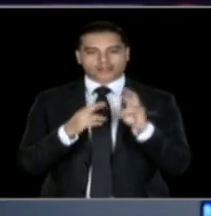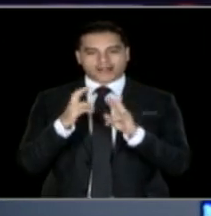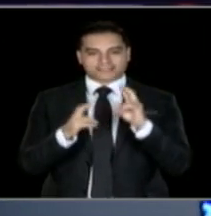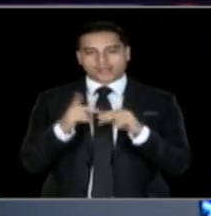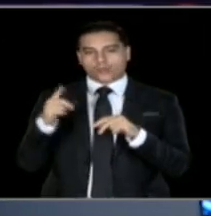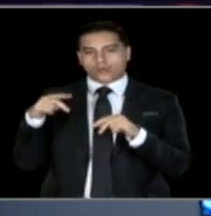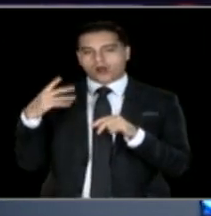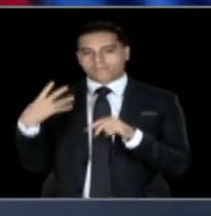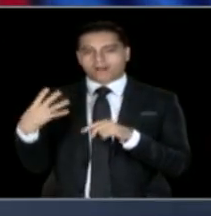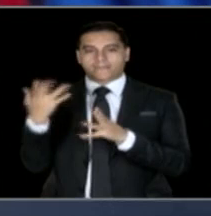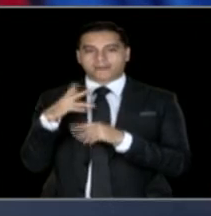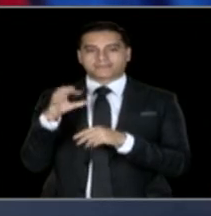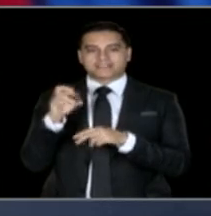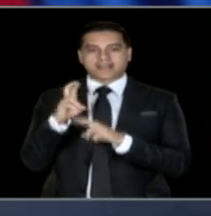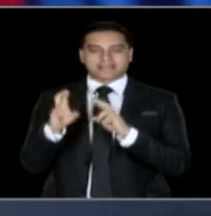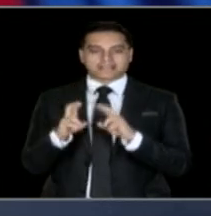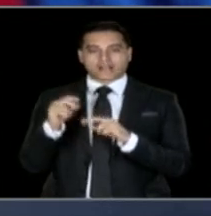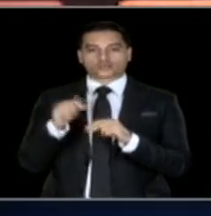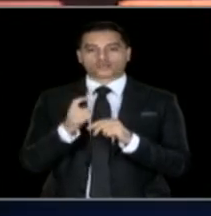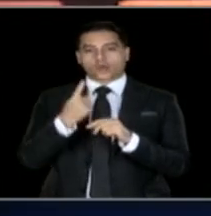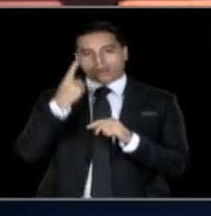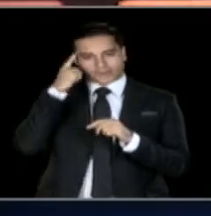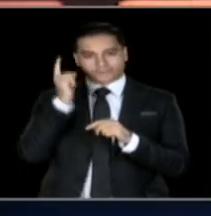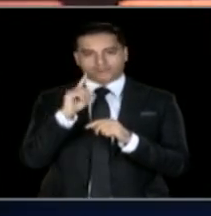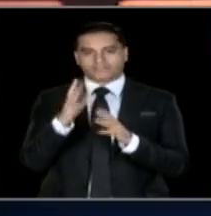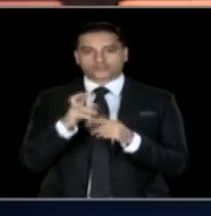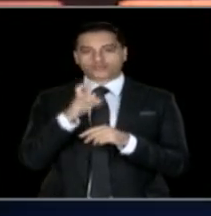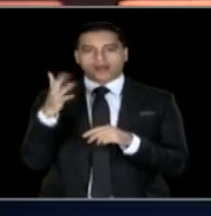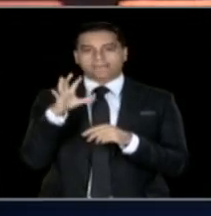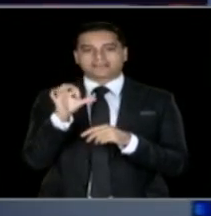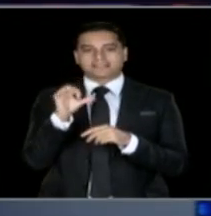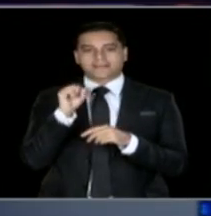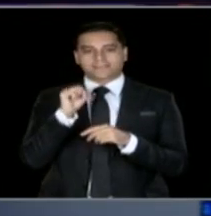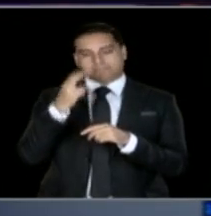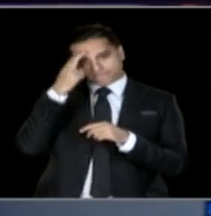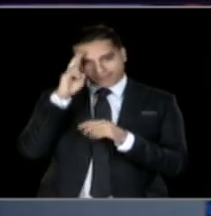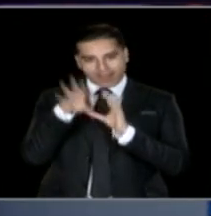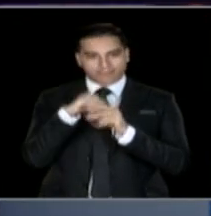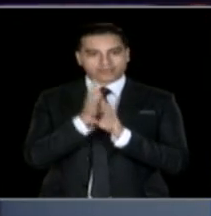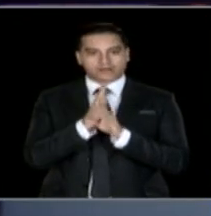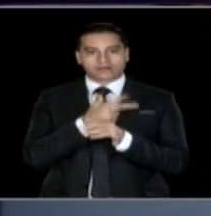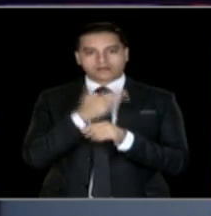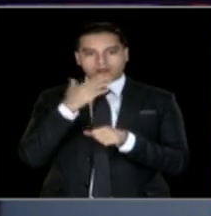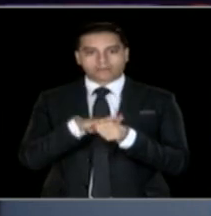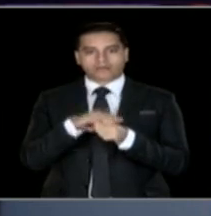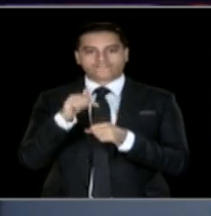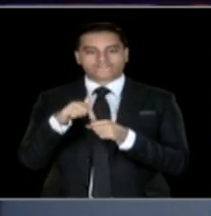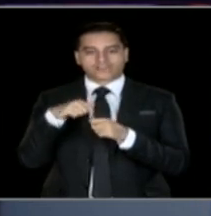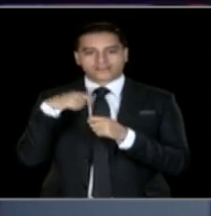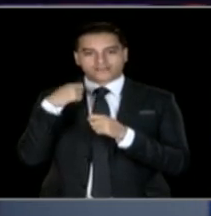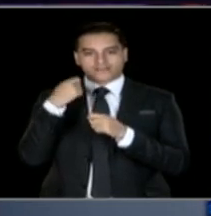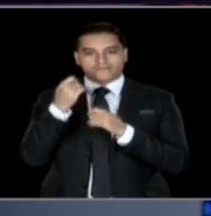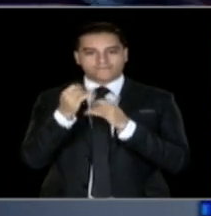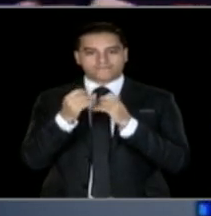نشوف الأسئلة اللي ما تجاوبتش. هو سؤال واحد اللي ما تجاوبش، هو السؤال التاسع. مين اللي عمل دور رمضان في رمضان كريم؟ سيد